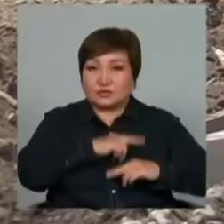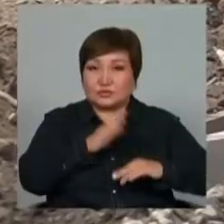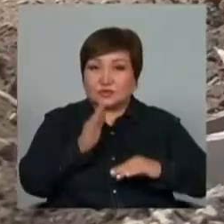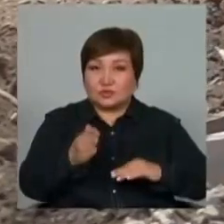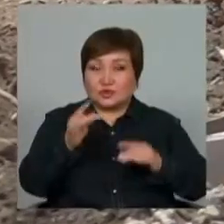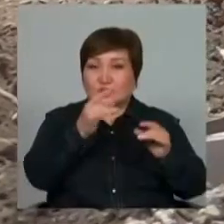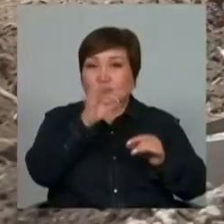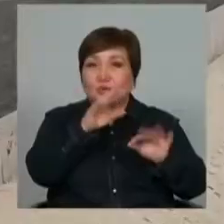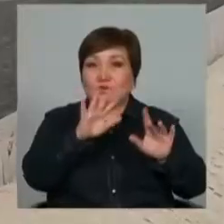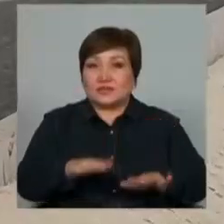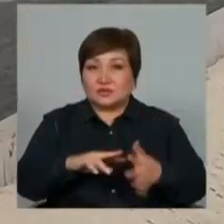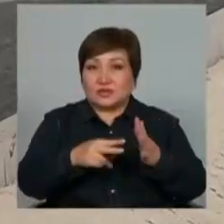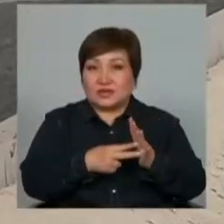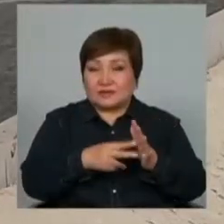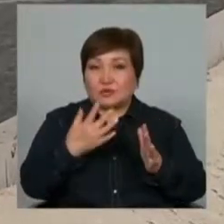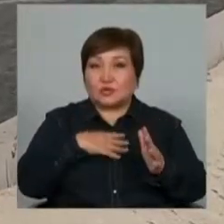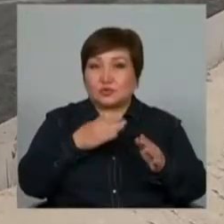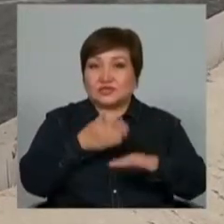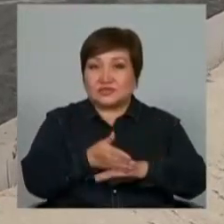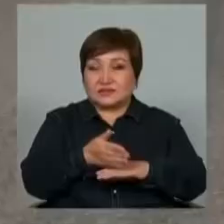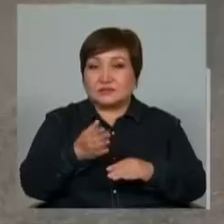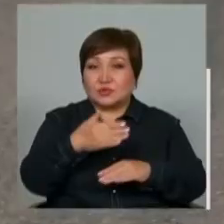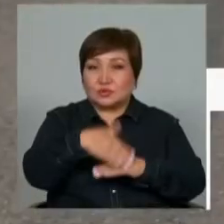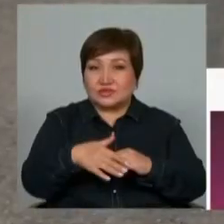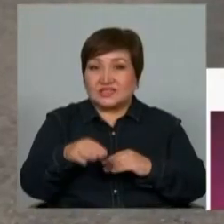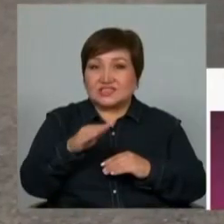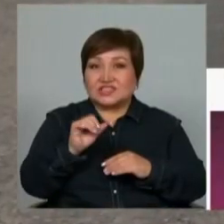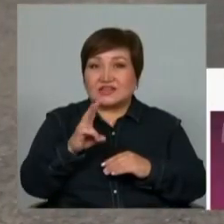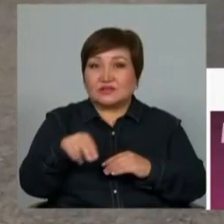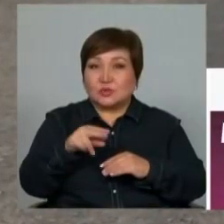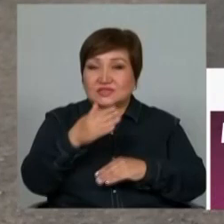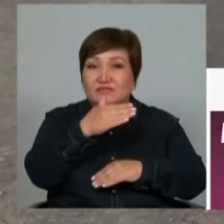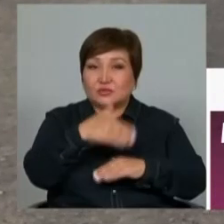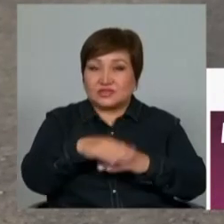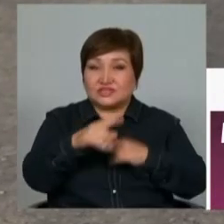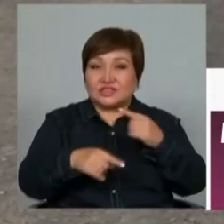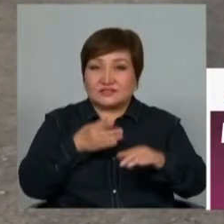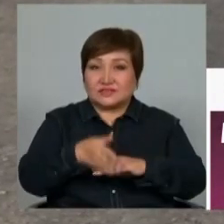нысан Жандосов көшесі арқылы қаладан шығуға мүмкіндік береді. Базар болған соң бұл жерде